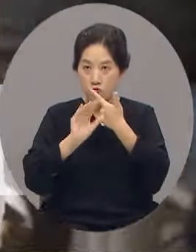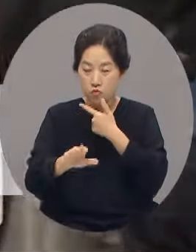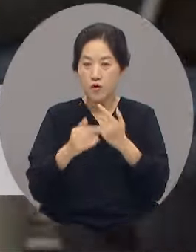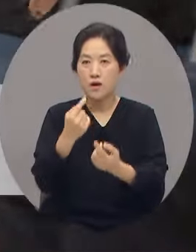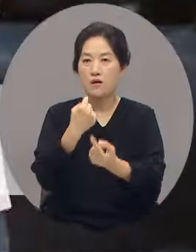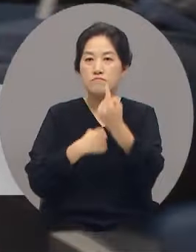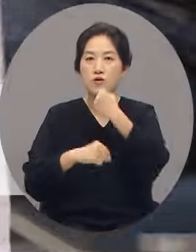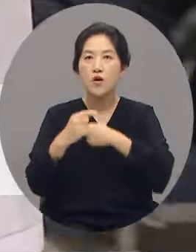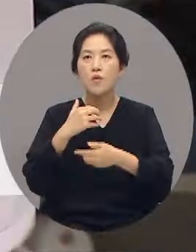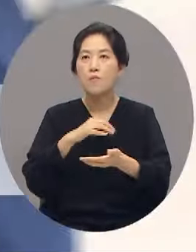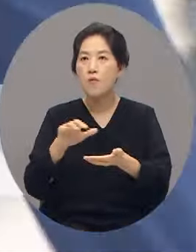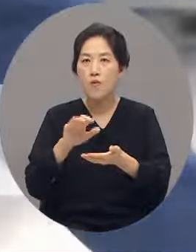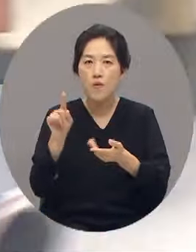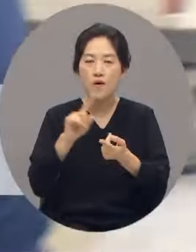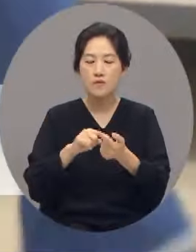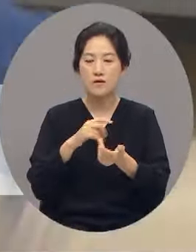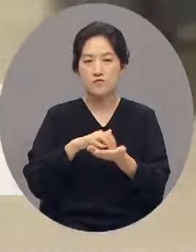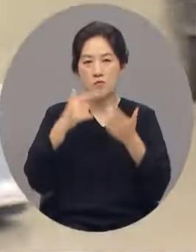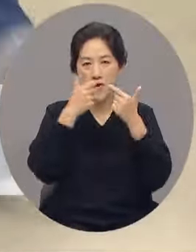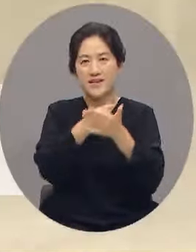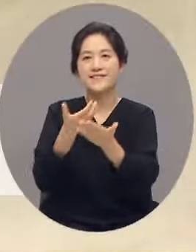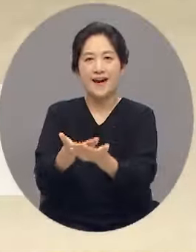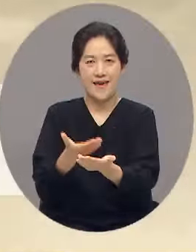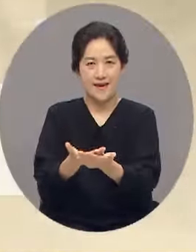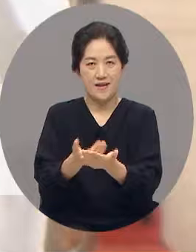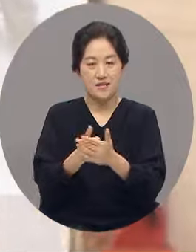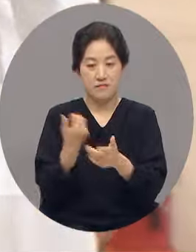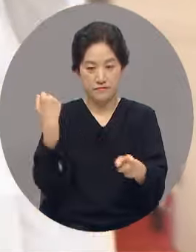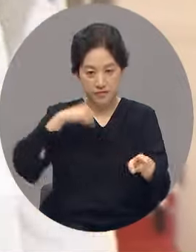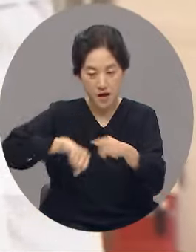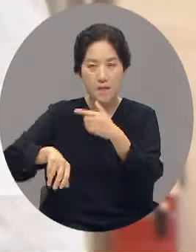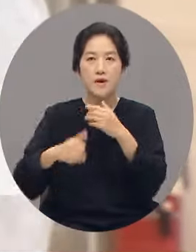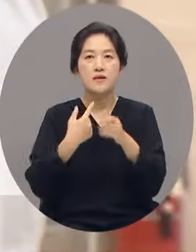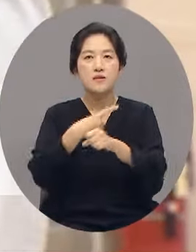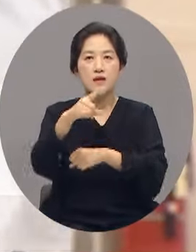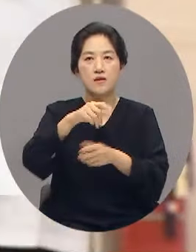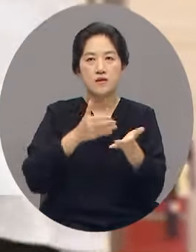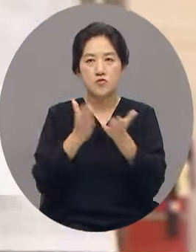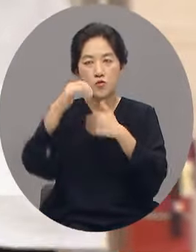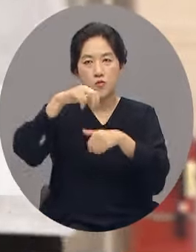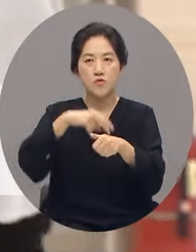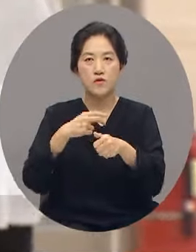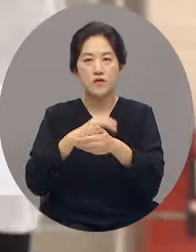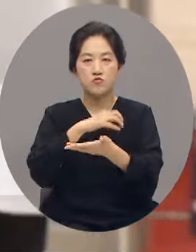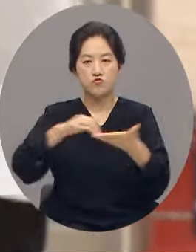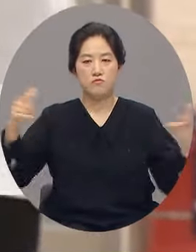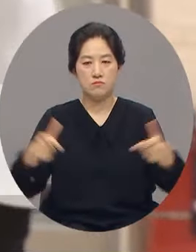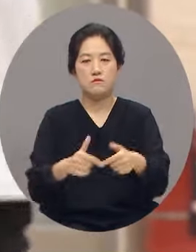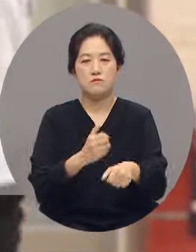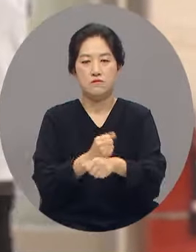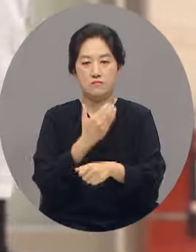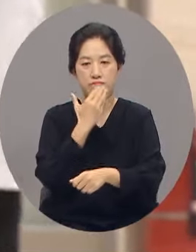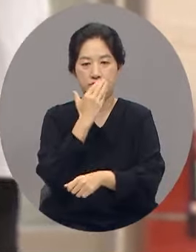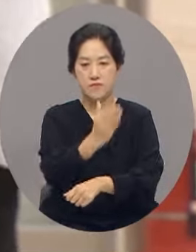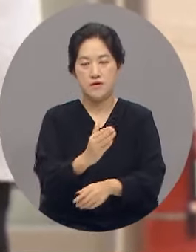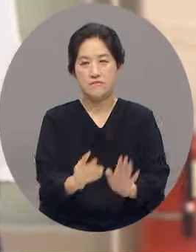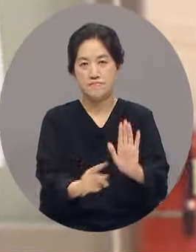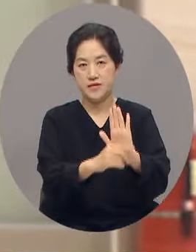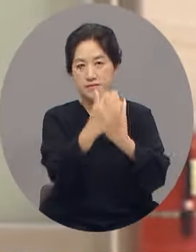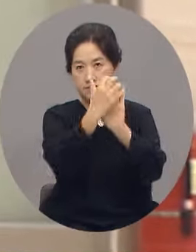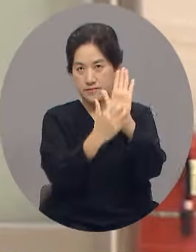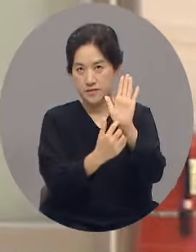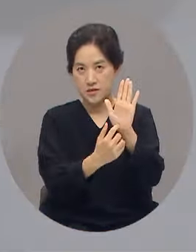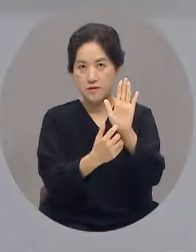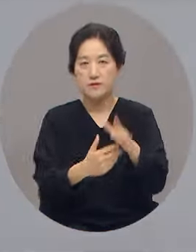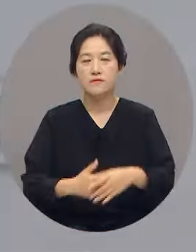것을 각 수리원 병원에 요구하면서 이에 따르지 않을 경우 내년도 전공이 정원을 줄일 수 있다고 명시했습니다